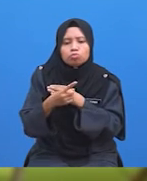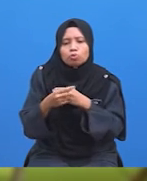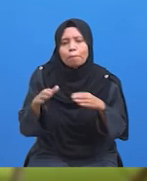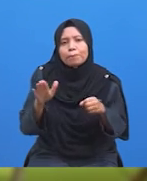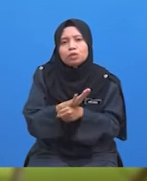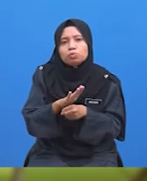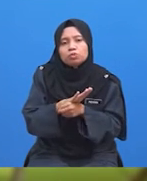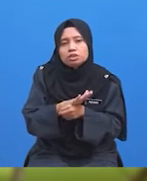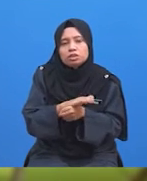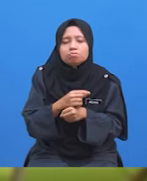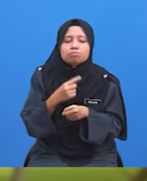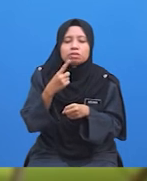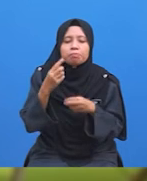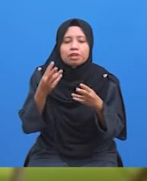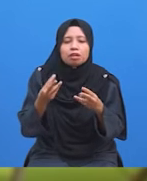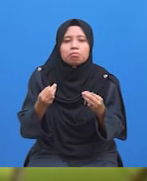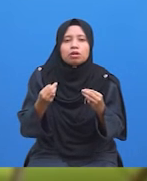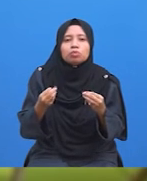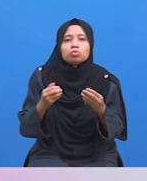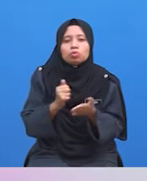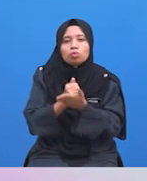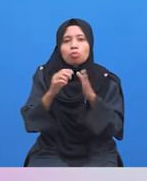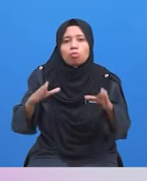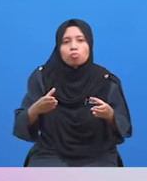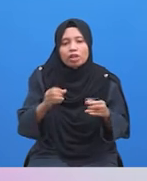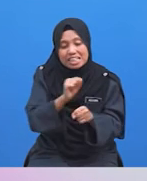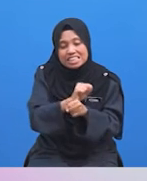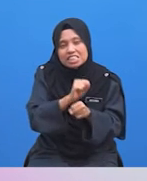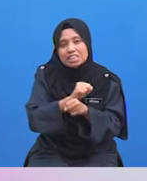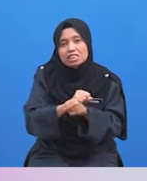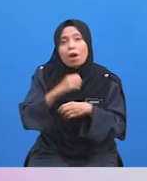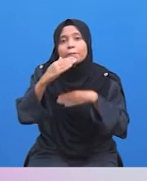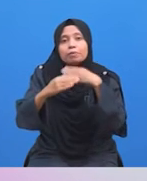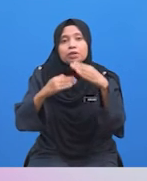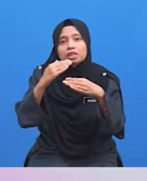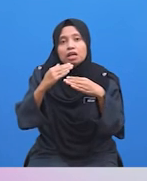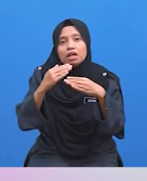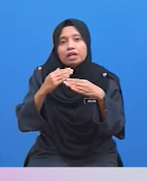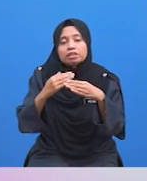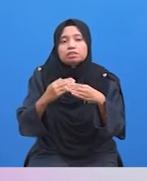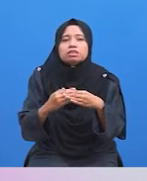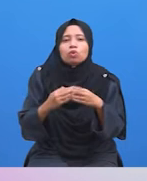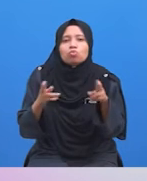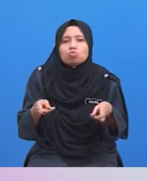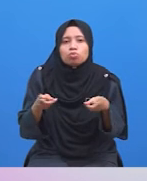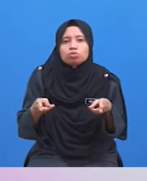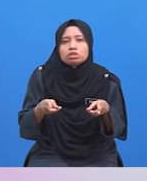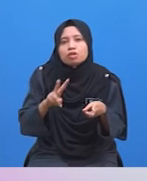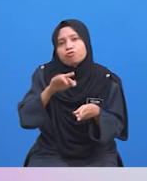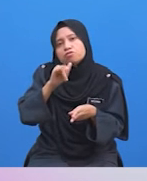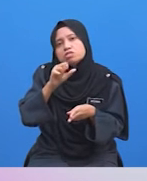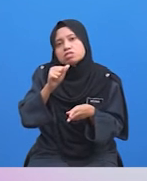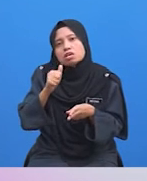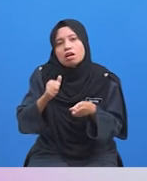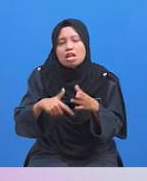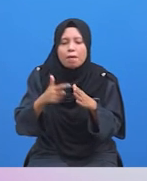dalam sektor pembinaan dan peladangan urusan pengeluaran permit dan bisa yang lebih mudah